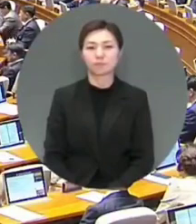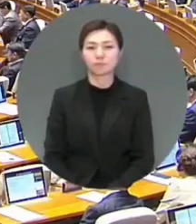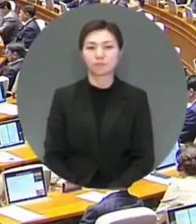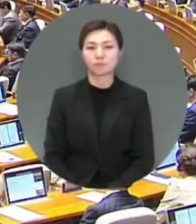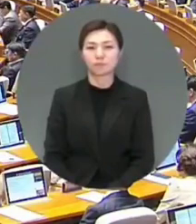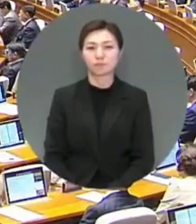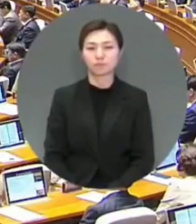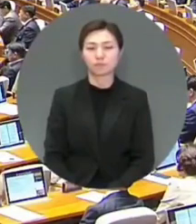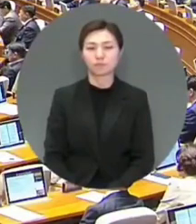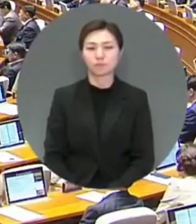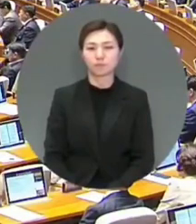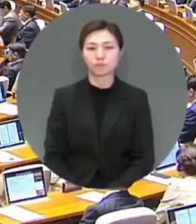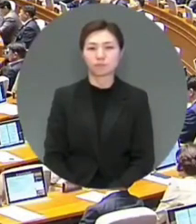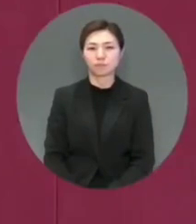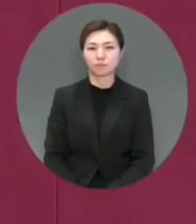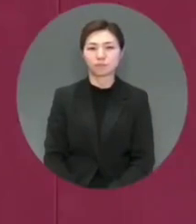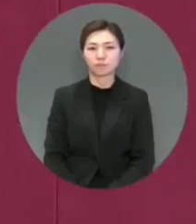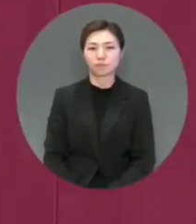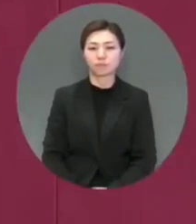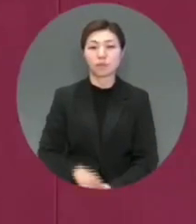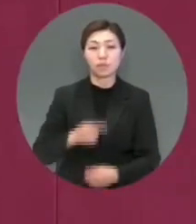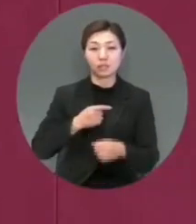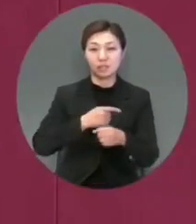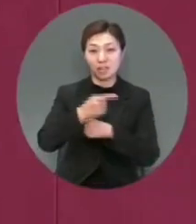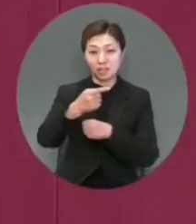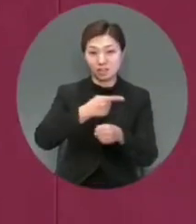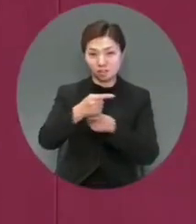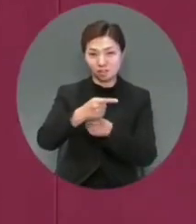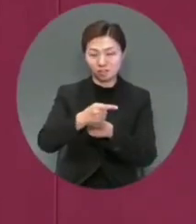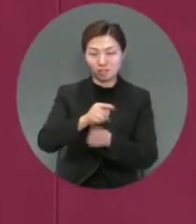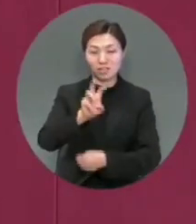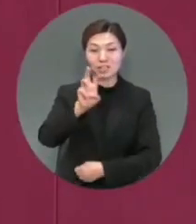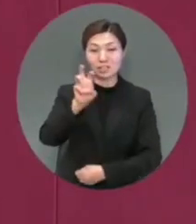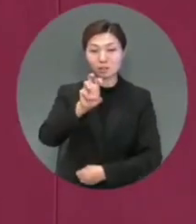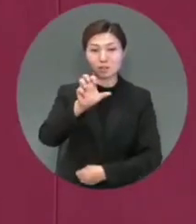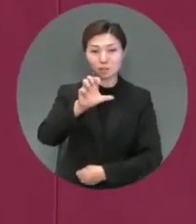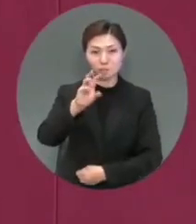병 봉급은 내년도에 35만 원을 인상하여